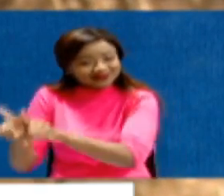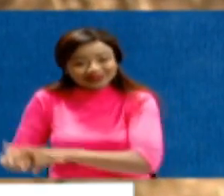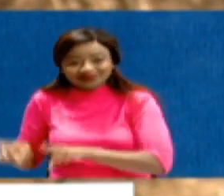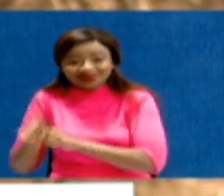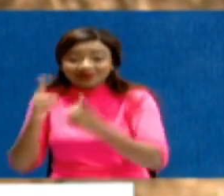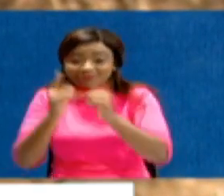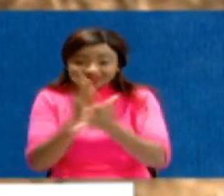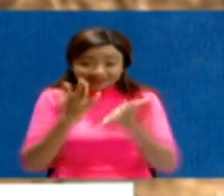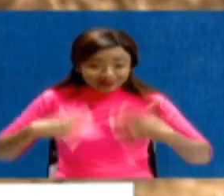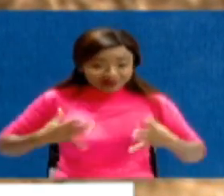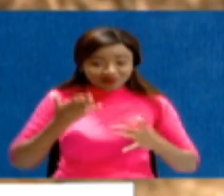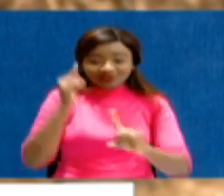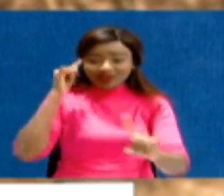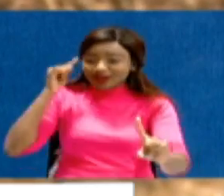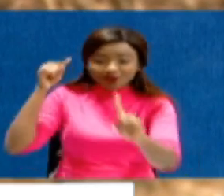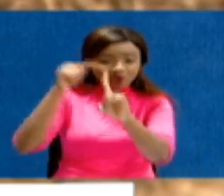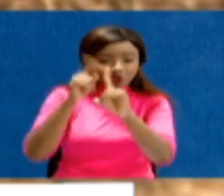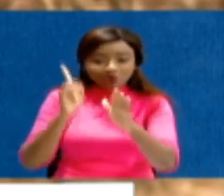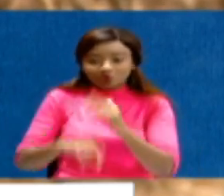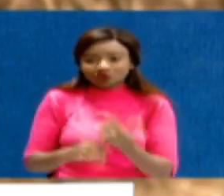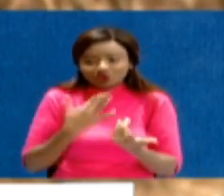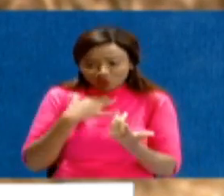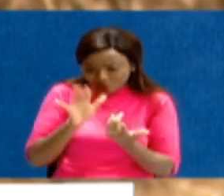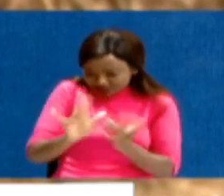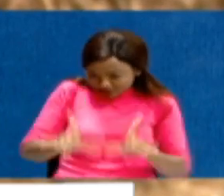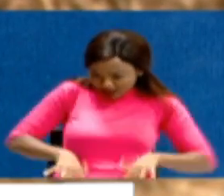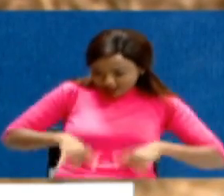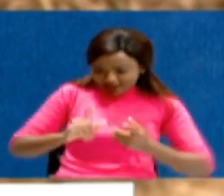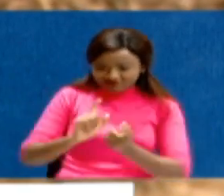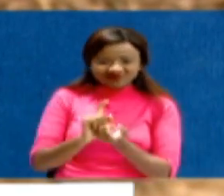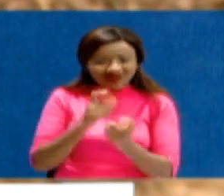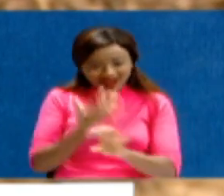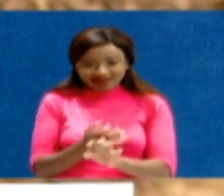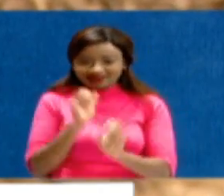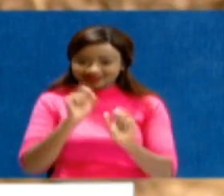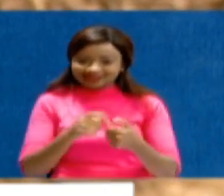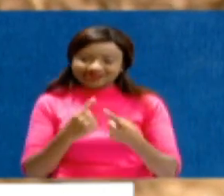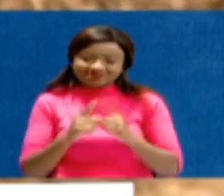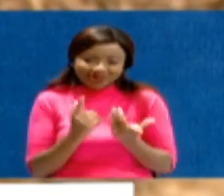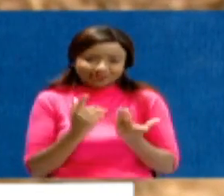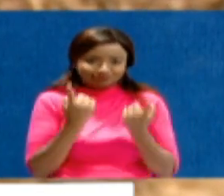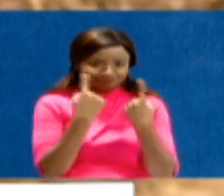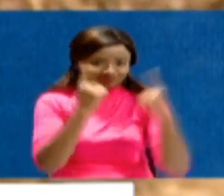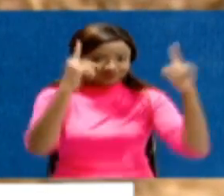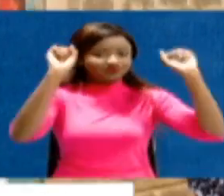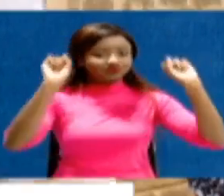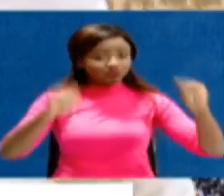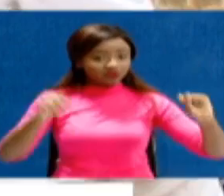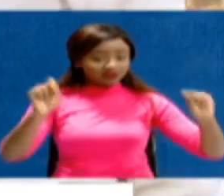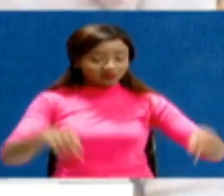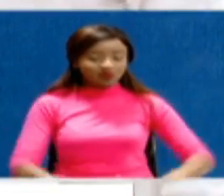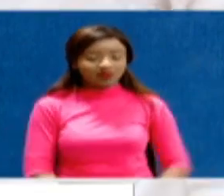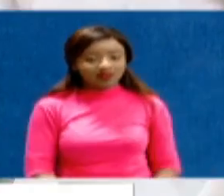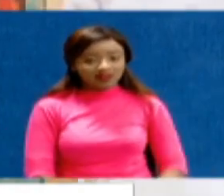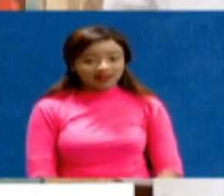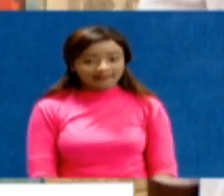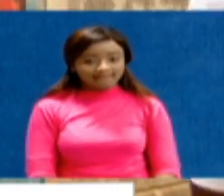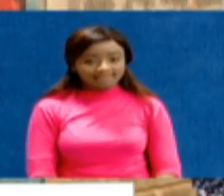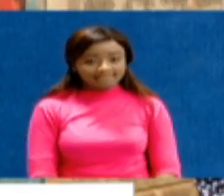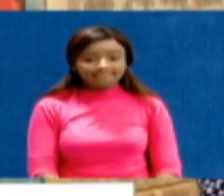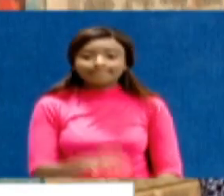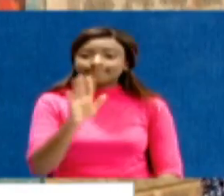hizo na kuzifanya hadithi tamu. Hadithi za kupigiwa mfano. Lakini sio katika mitaa ya mabanda